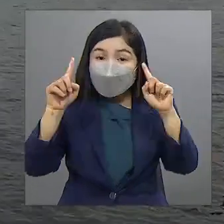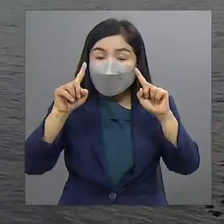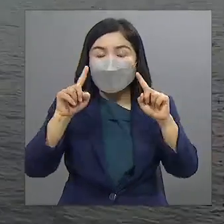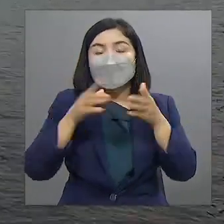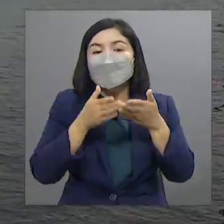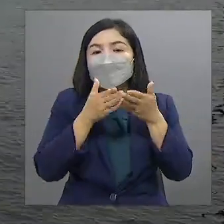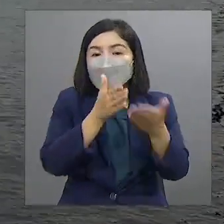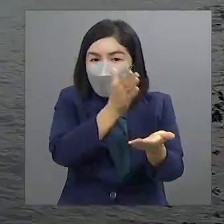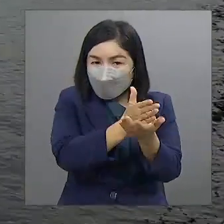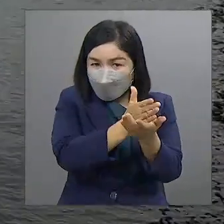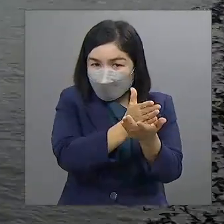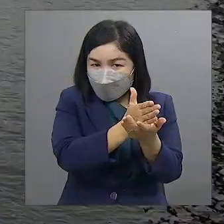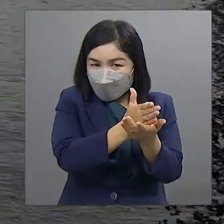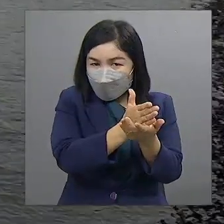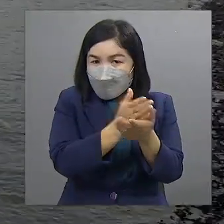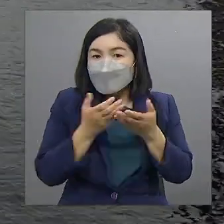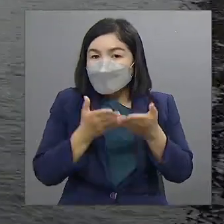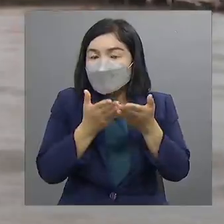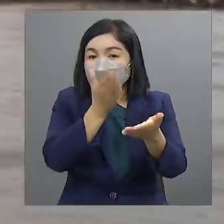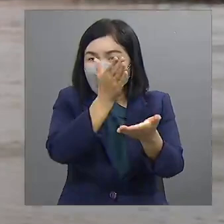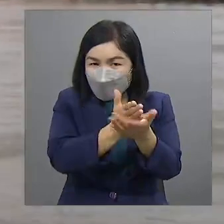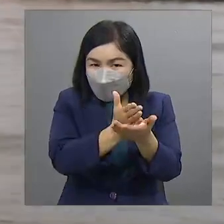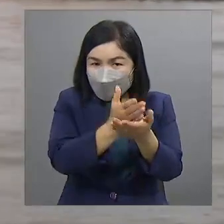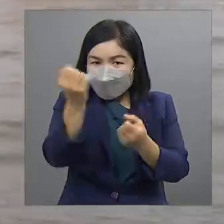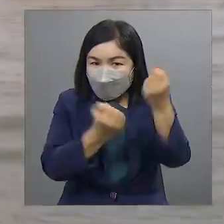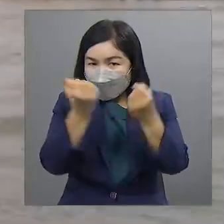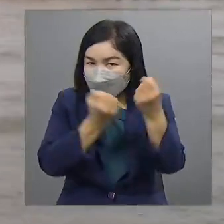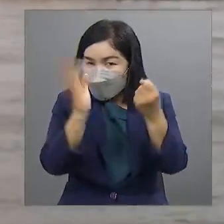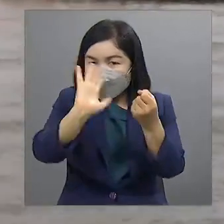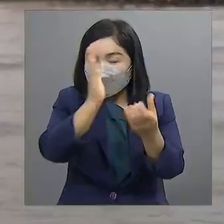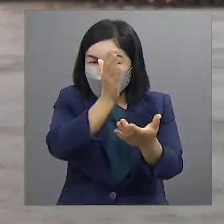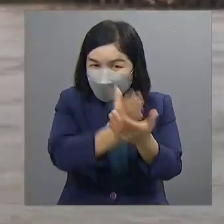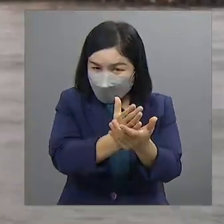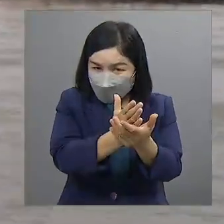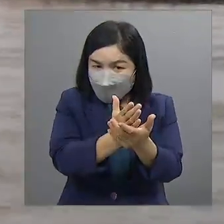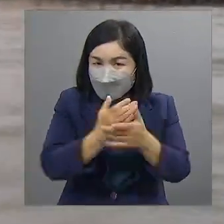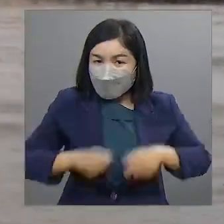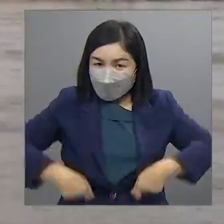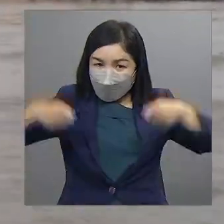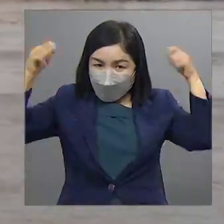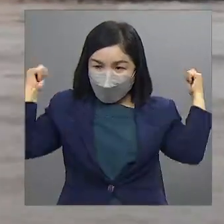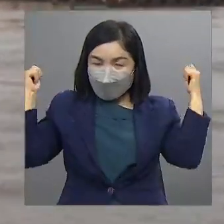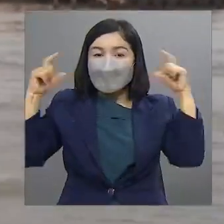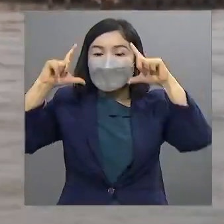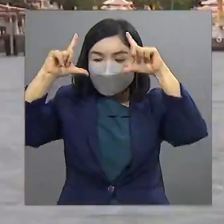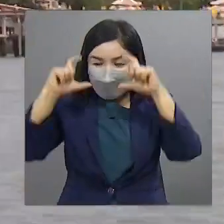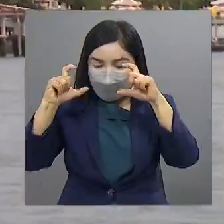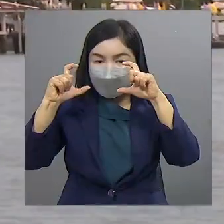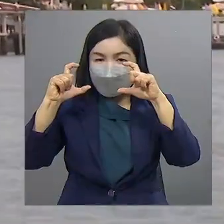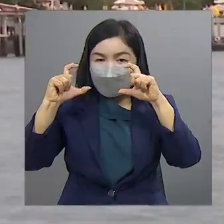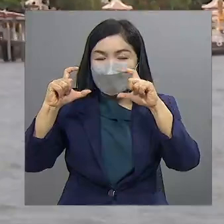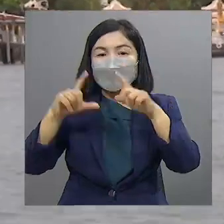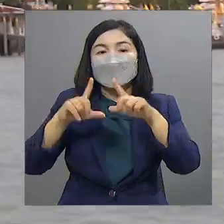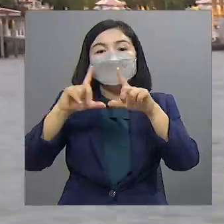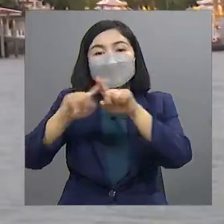นิ่งที่สุดห้ามขับเคลื่อน ก็คือสามารถทำได้แต่ว่าต้องคุยกันว่าช่วยจอดเรือให้หน่อยแล้วก็รีบ